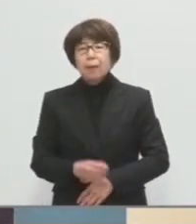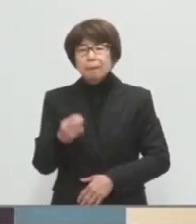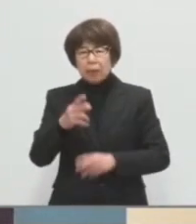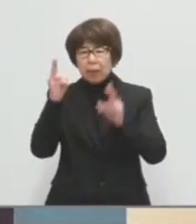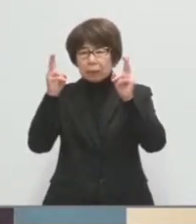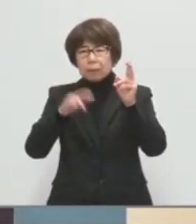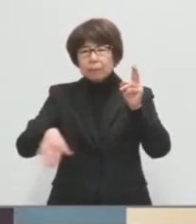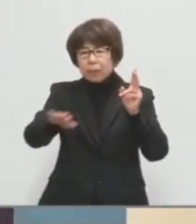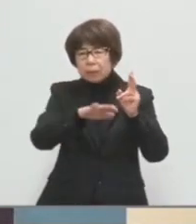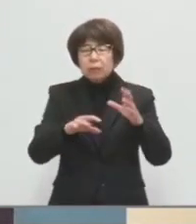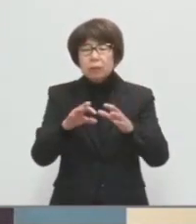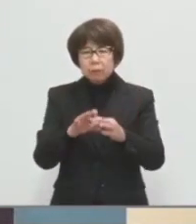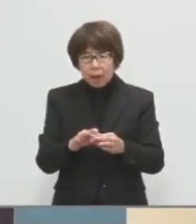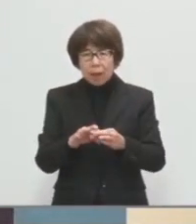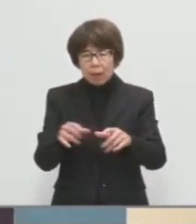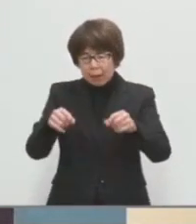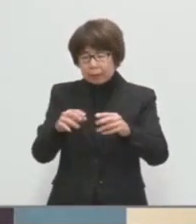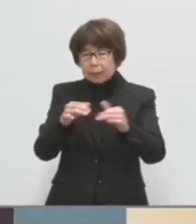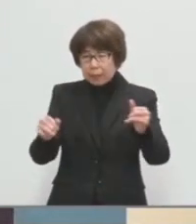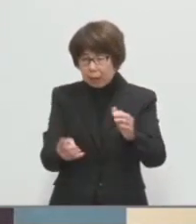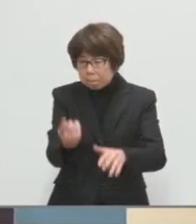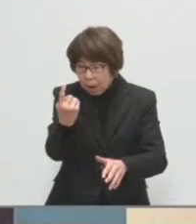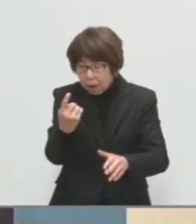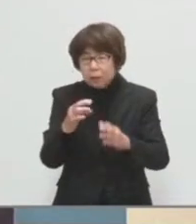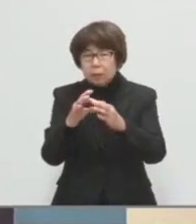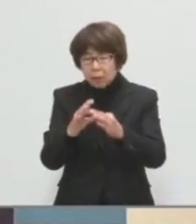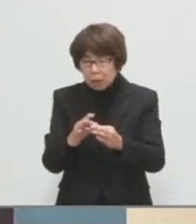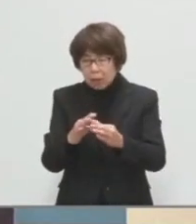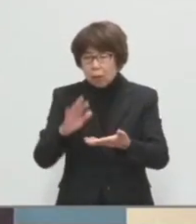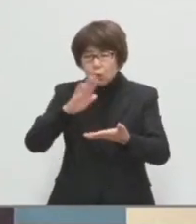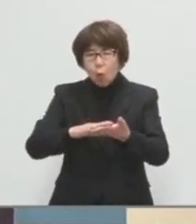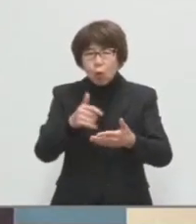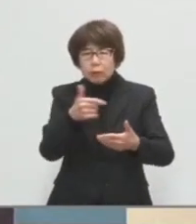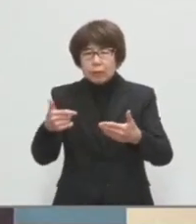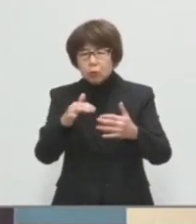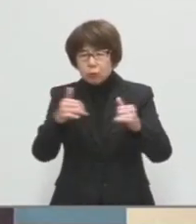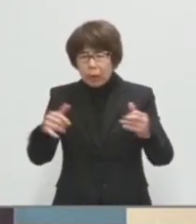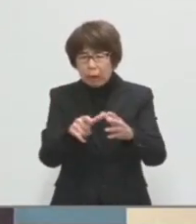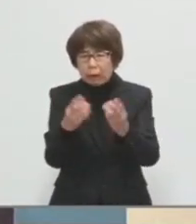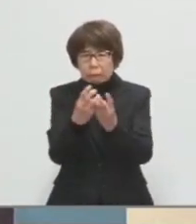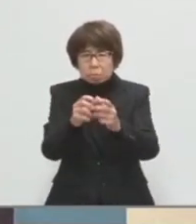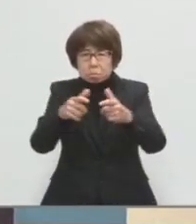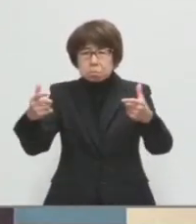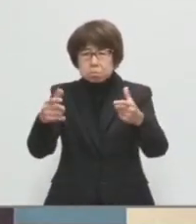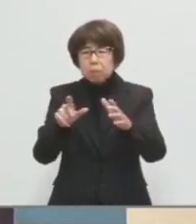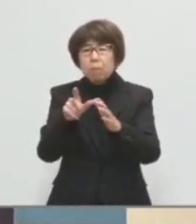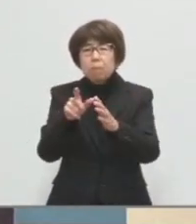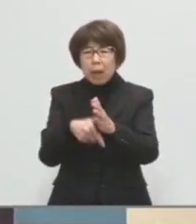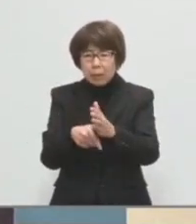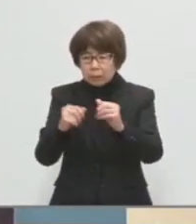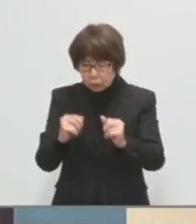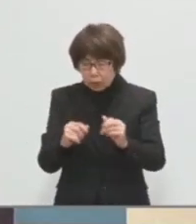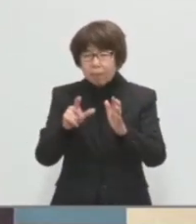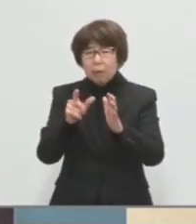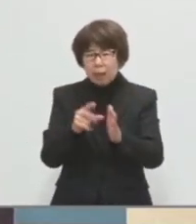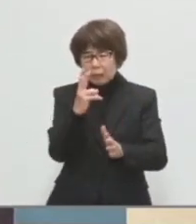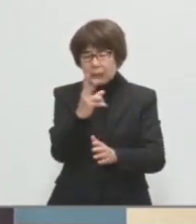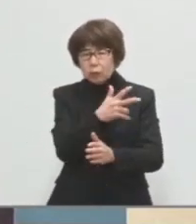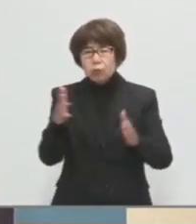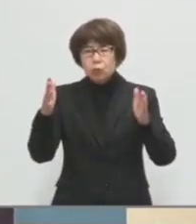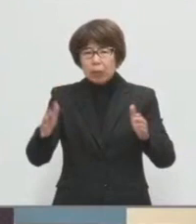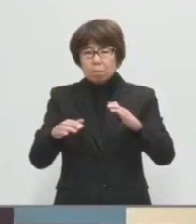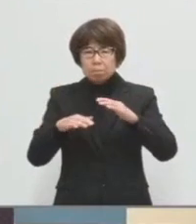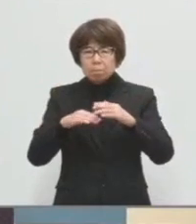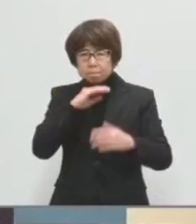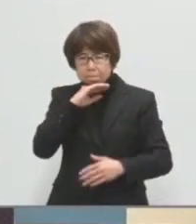れましては感染者が発生し濃厚接触者が相当数発生した場合2週間の帯域と